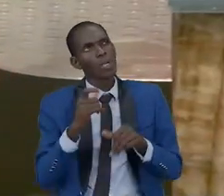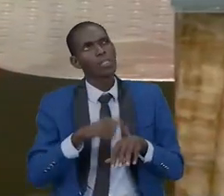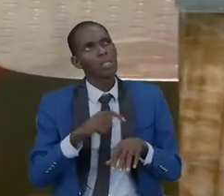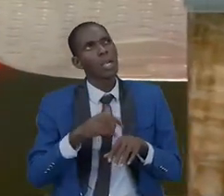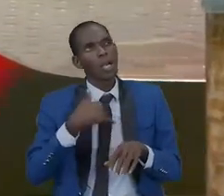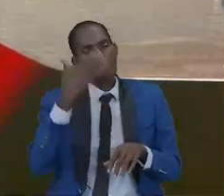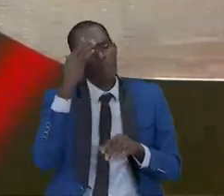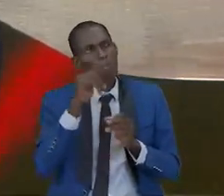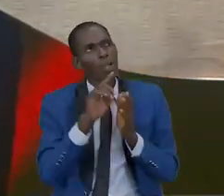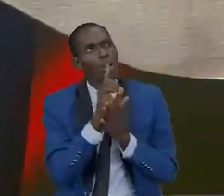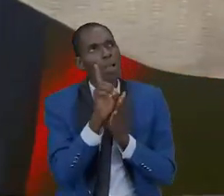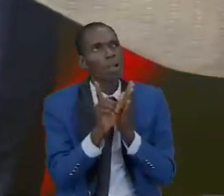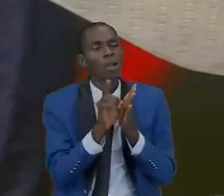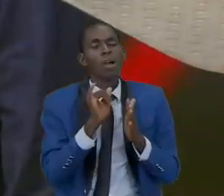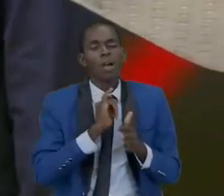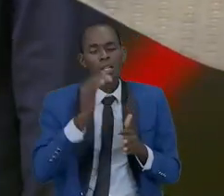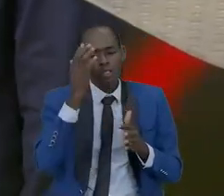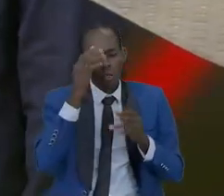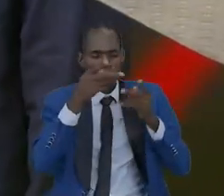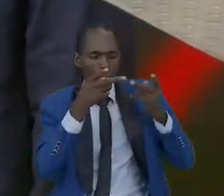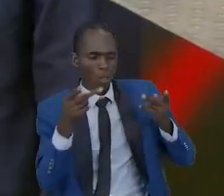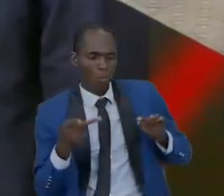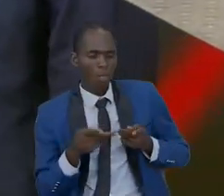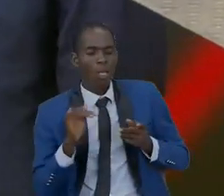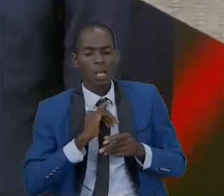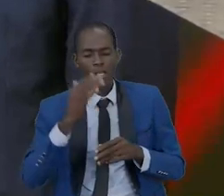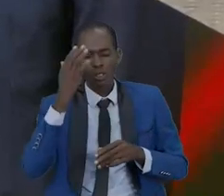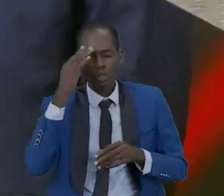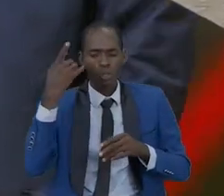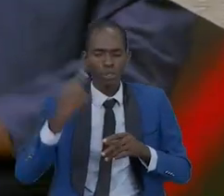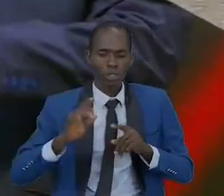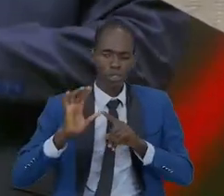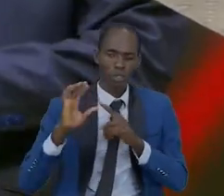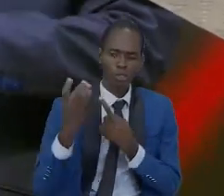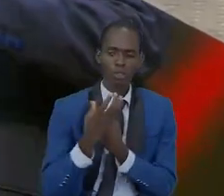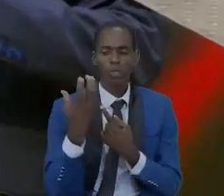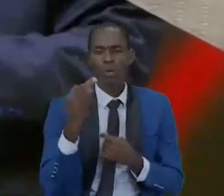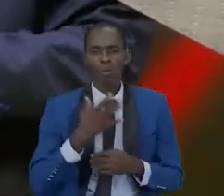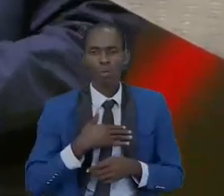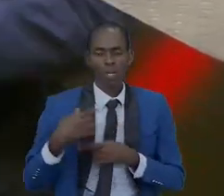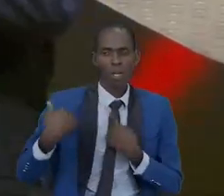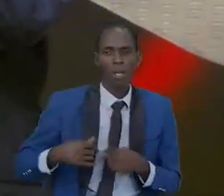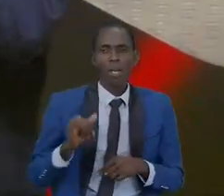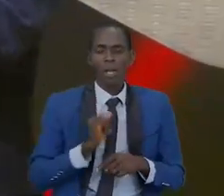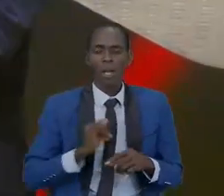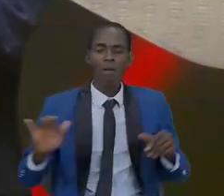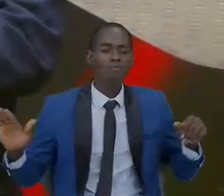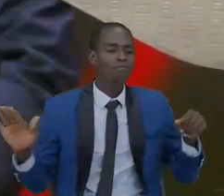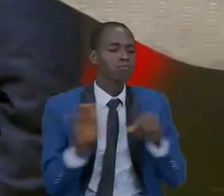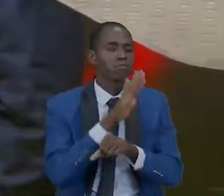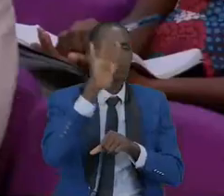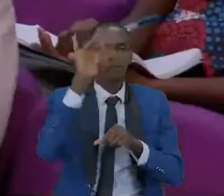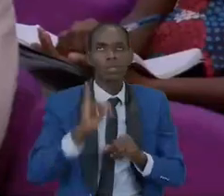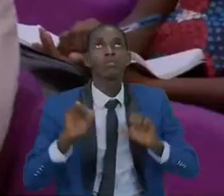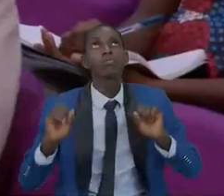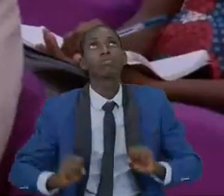le je connais l'endroit et je connais la condition de mon cœur en ce temps là et totalement je